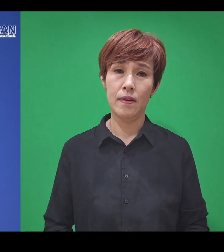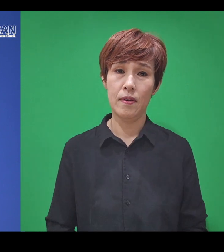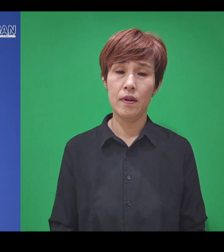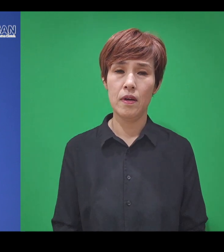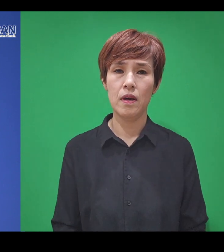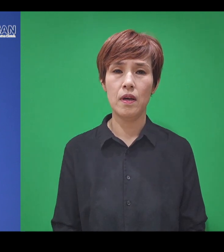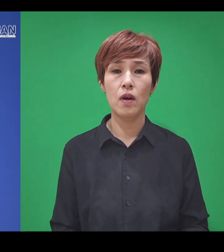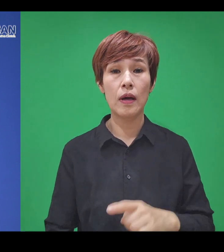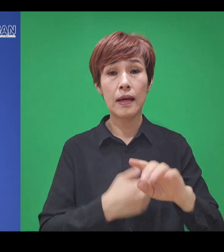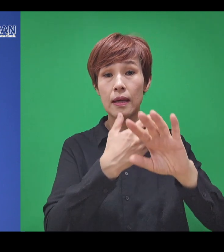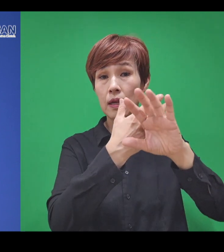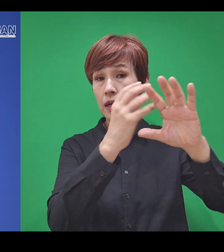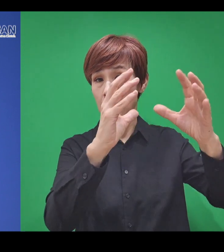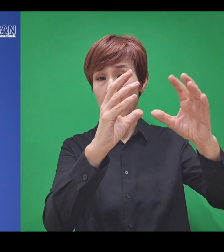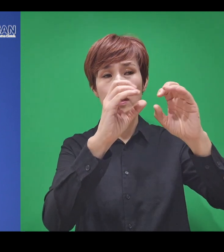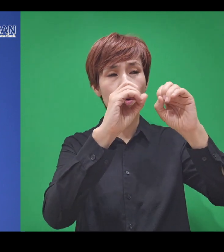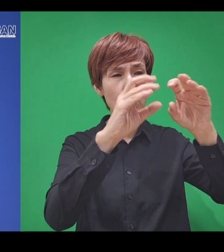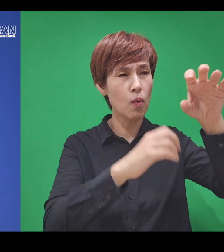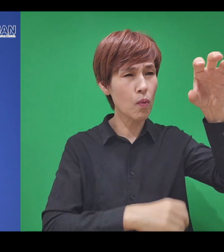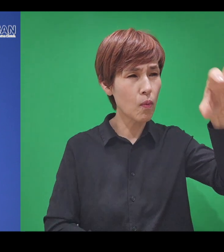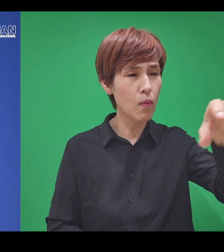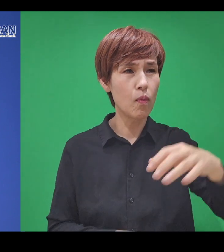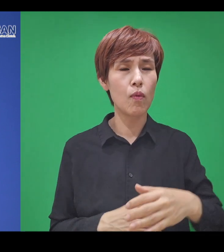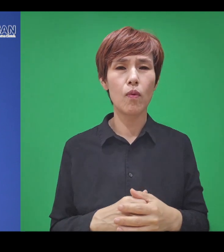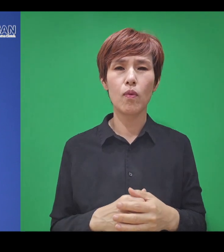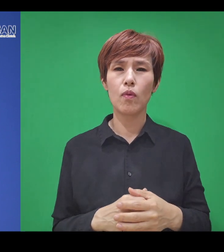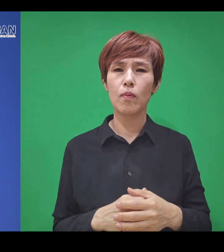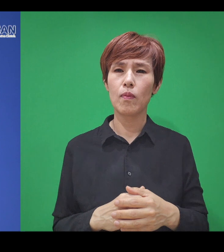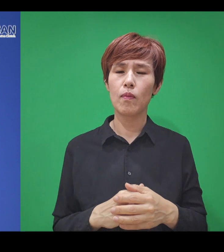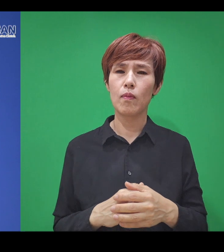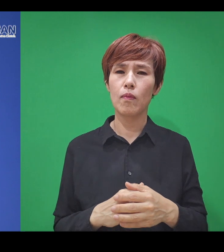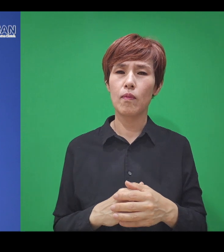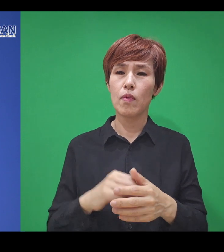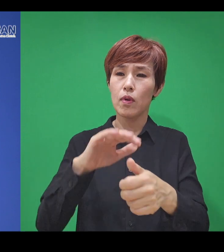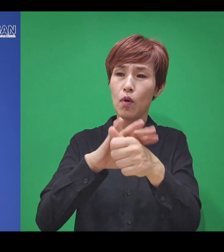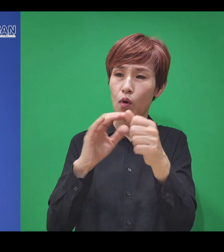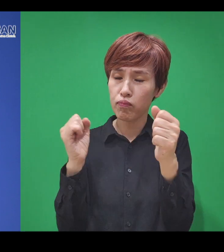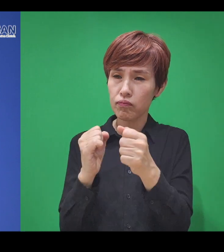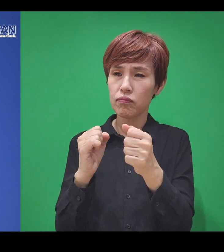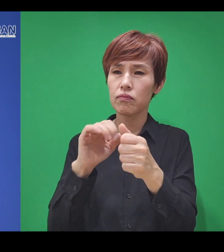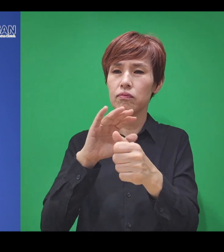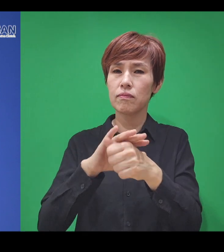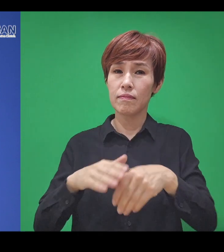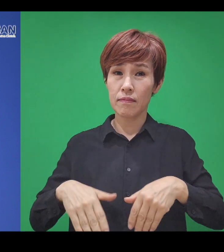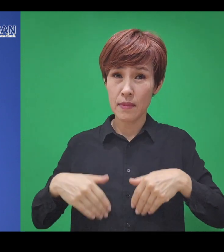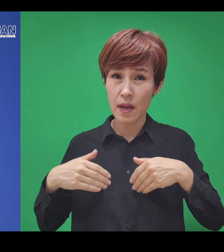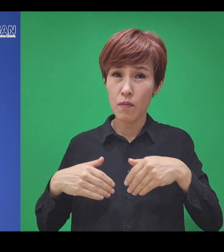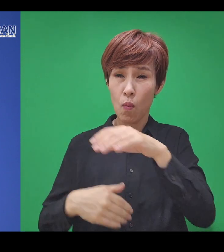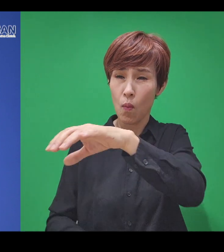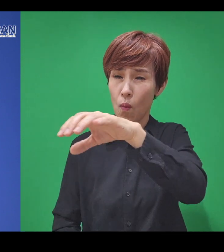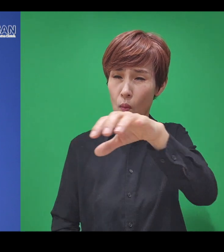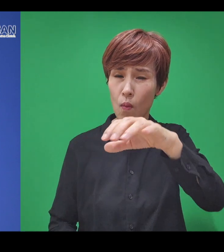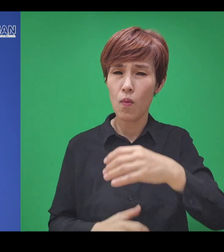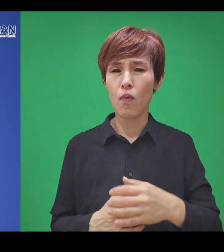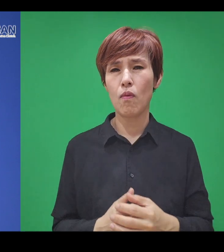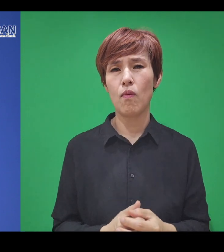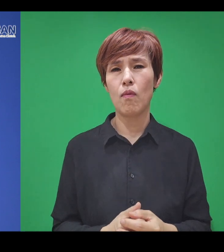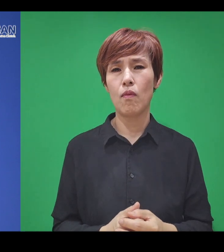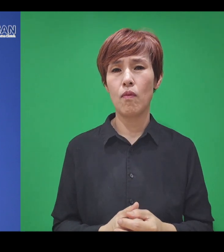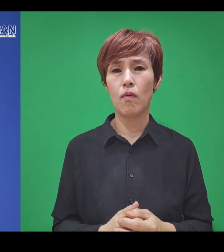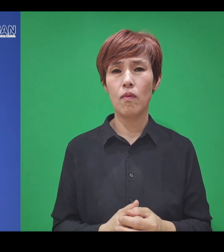선교지에서든 지금 경북, 경남, 전북 지역에서든 성도들이 삶의 자리를